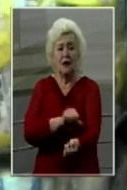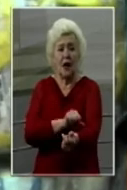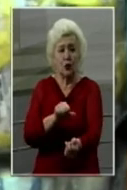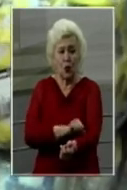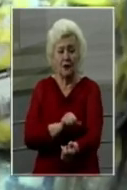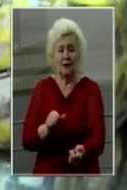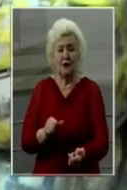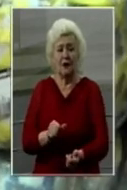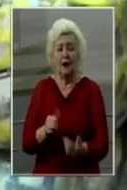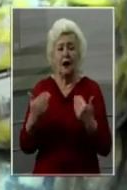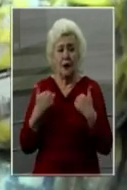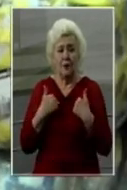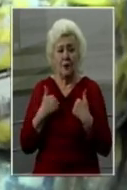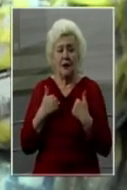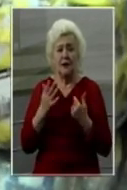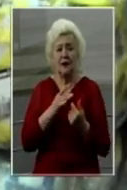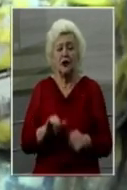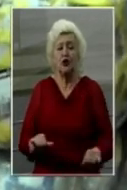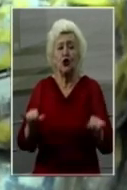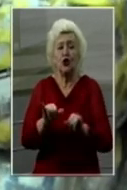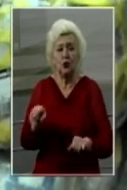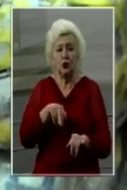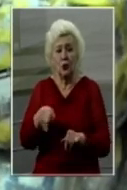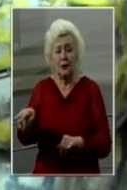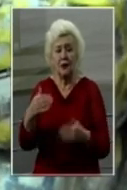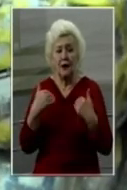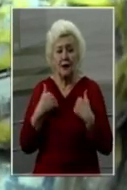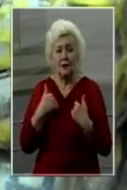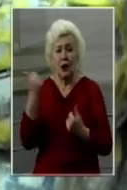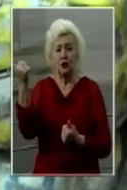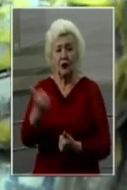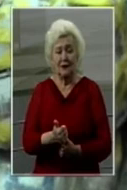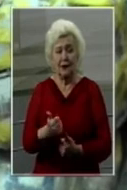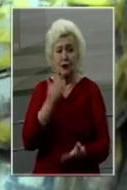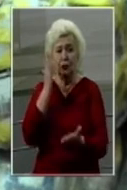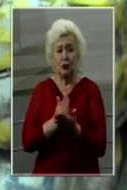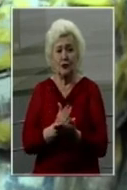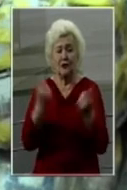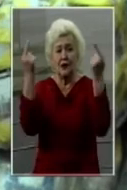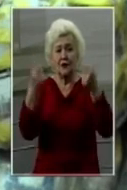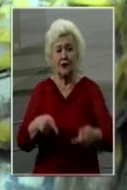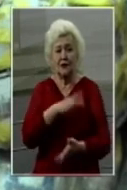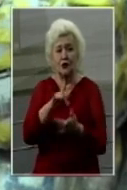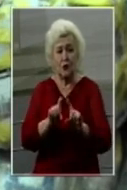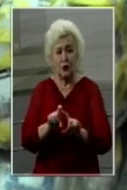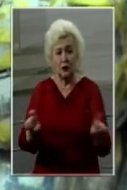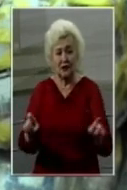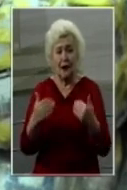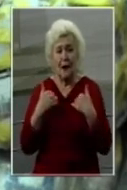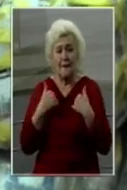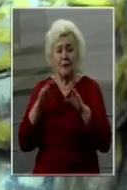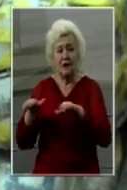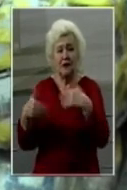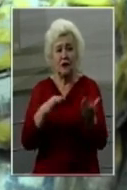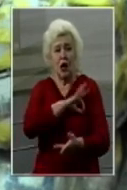наркотики. Мені нікуди було піти. Я вже неділю знаходжусь у кризовому центрі, мені